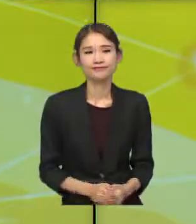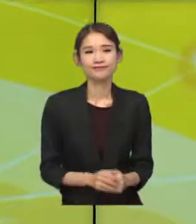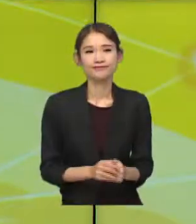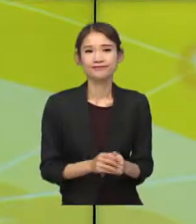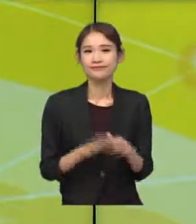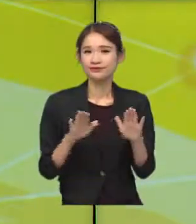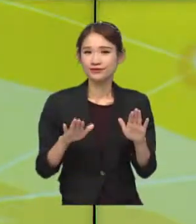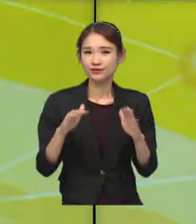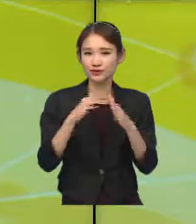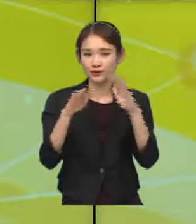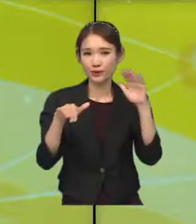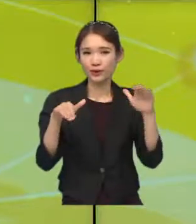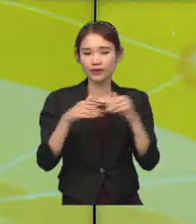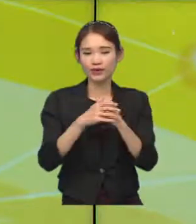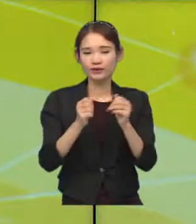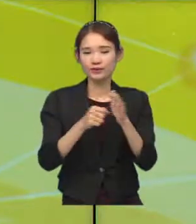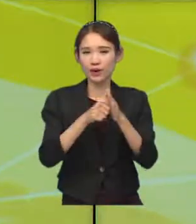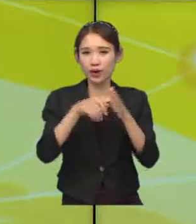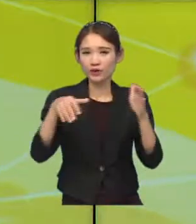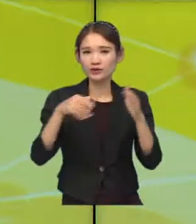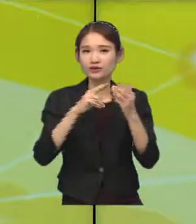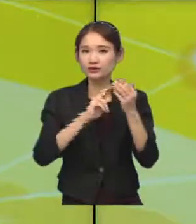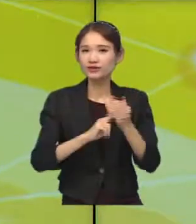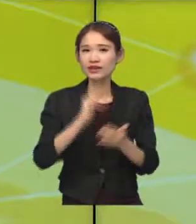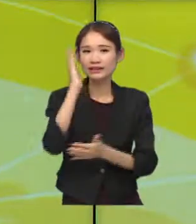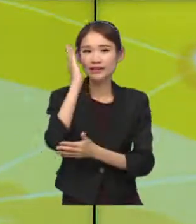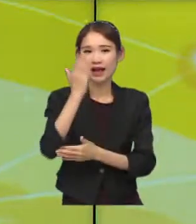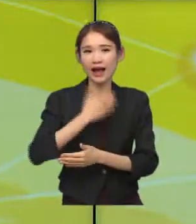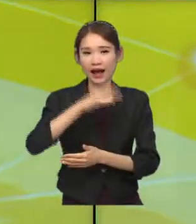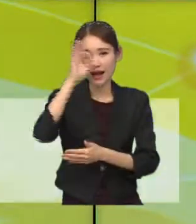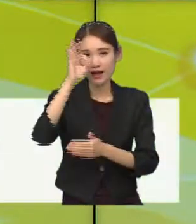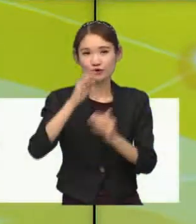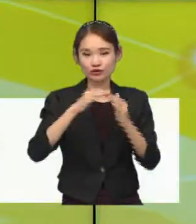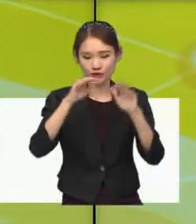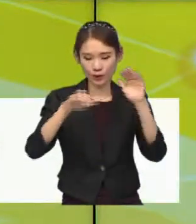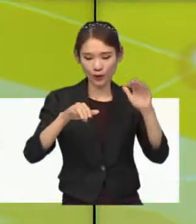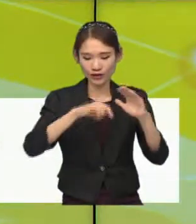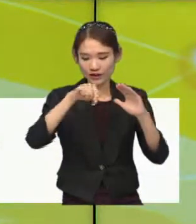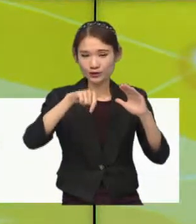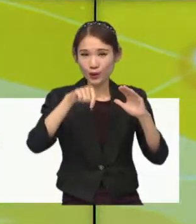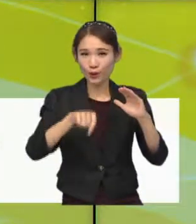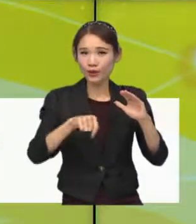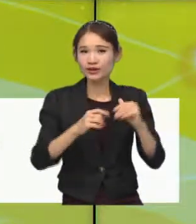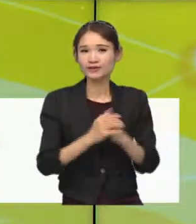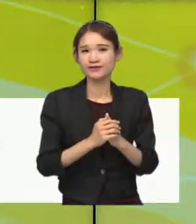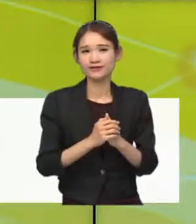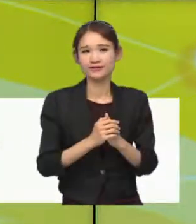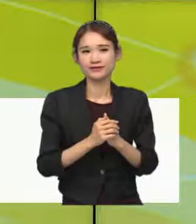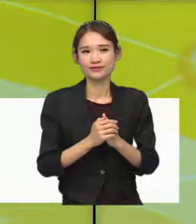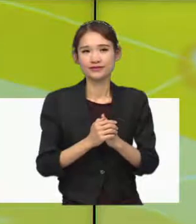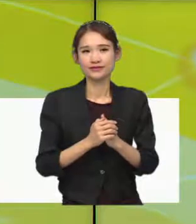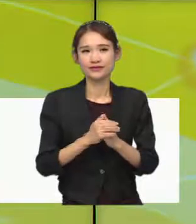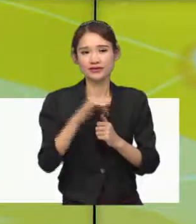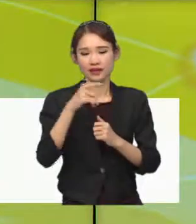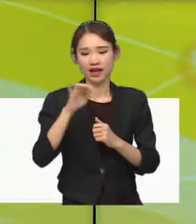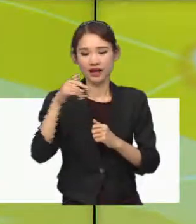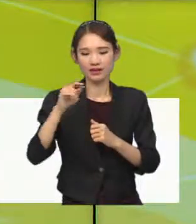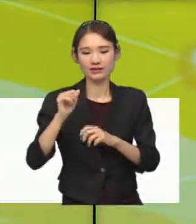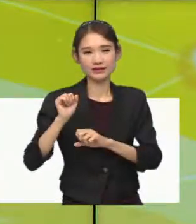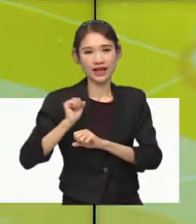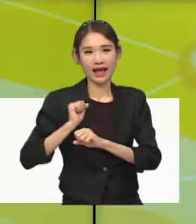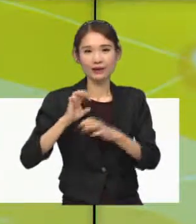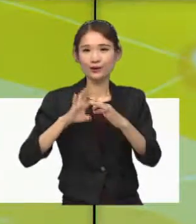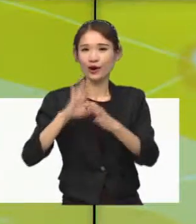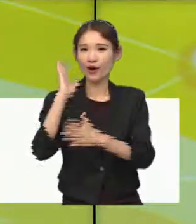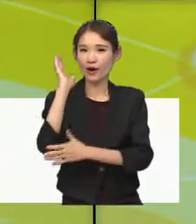4 우리동네 명소 에 유래와 숨겨준 얘기를 알아보는 시간 우리동네 속으로 시간입니다 오늘은 강감찬 장군의 얽힌